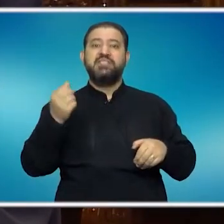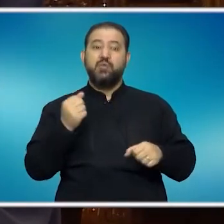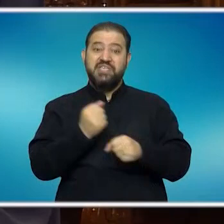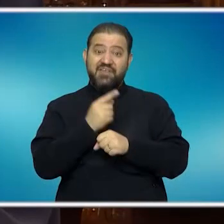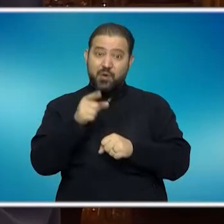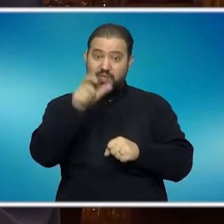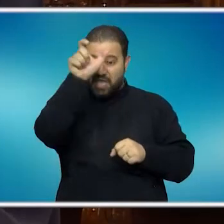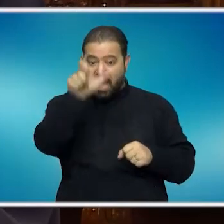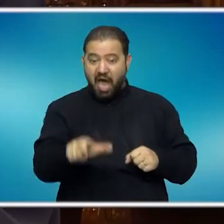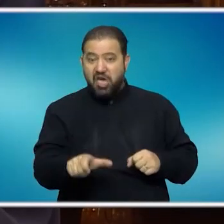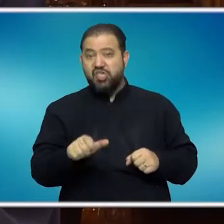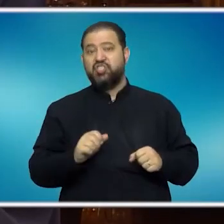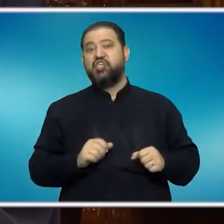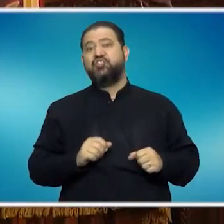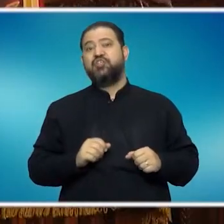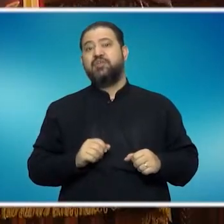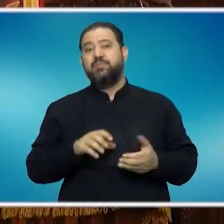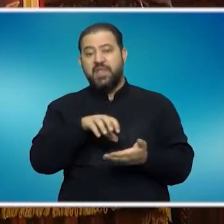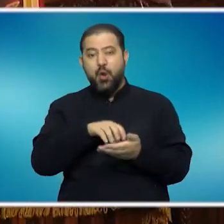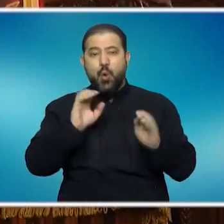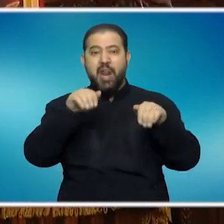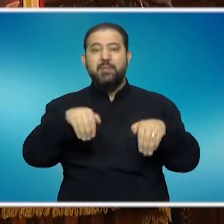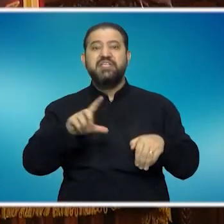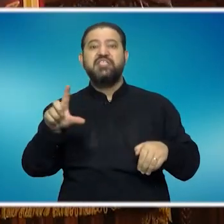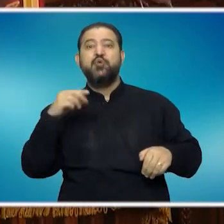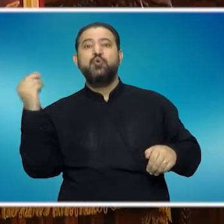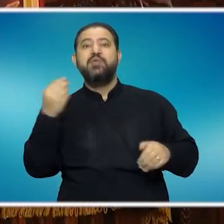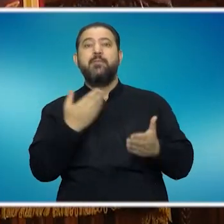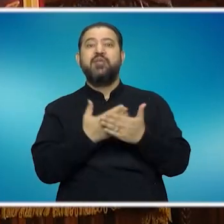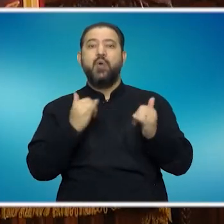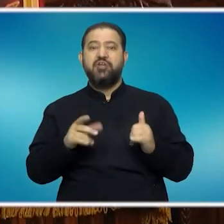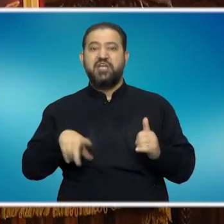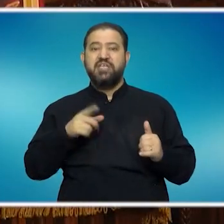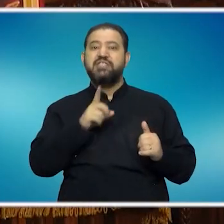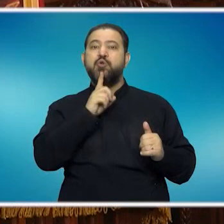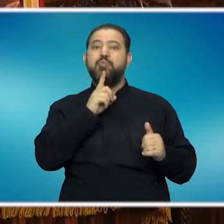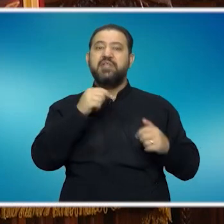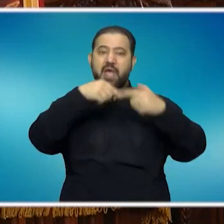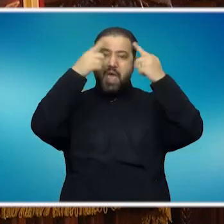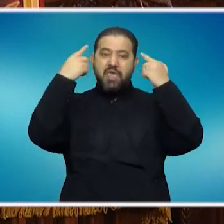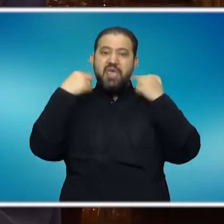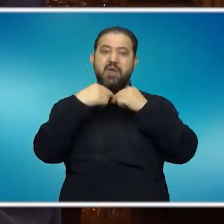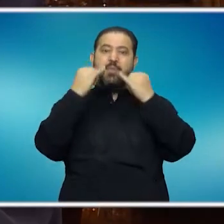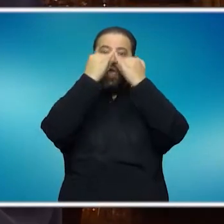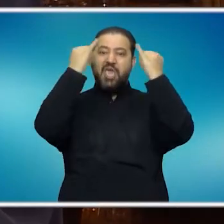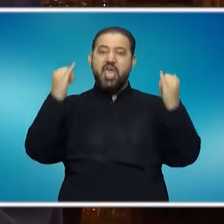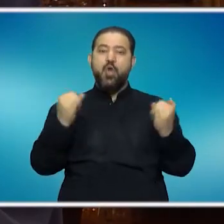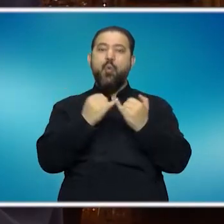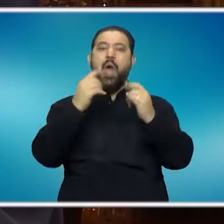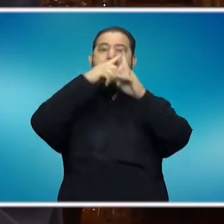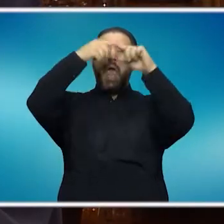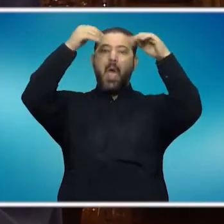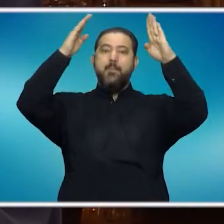s-a făcut ea însăși loc al prezenței lui Dumnezeu, de aceea este și numită chip al bisericii sau icoană